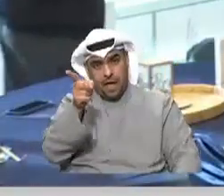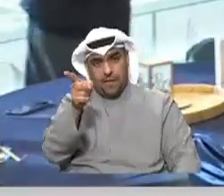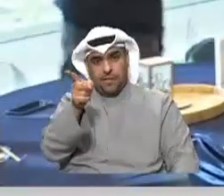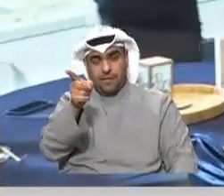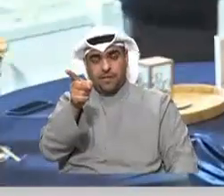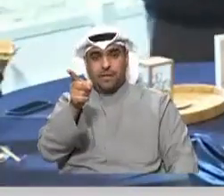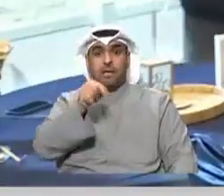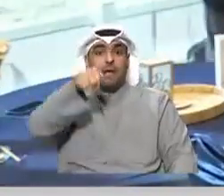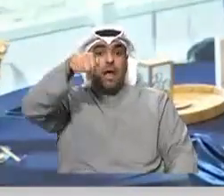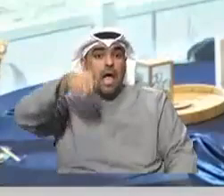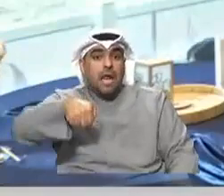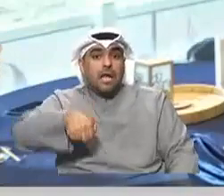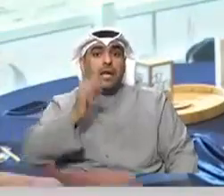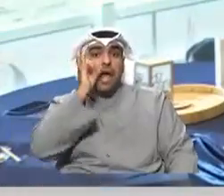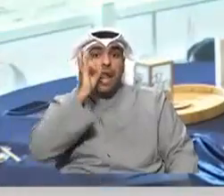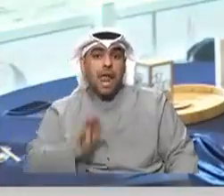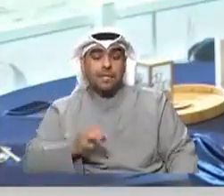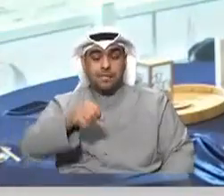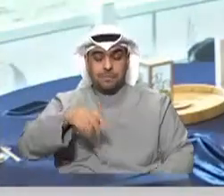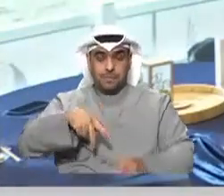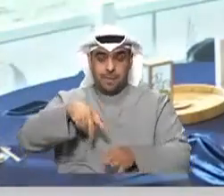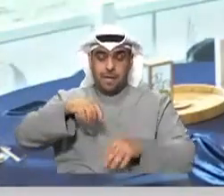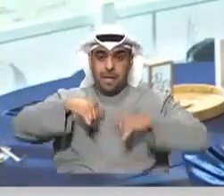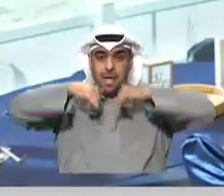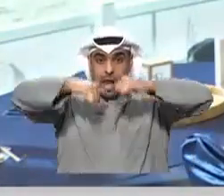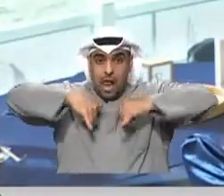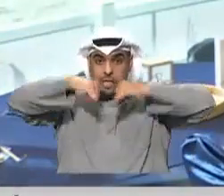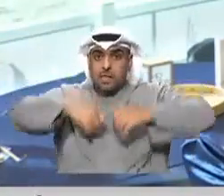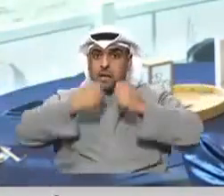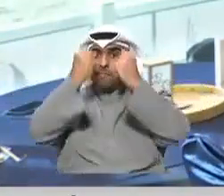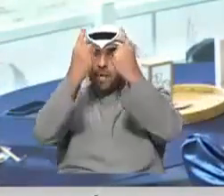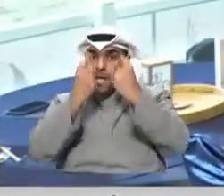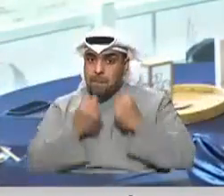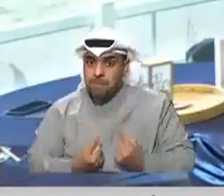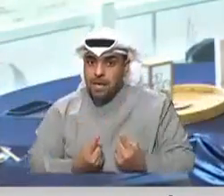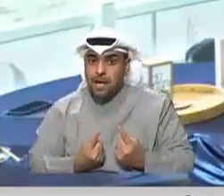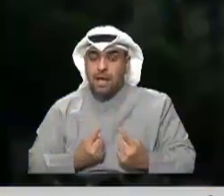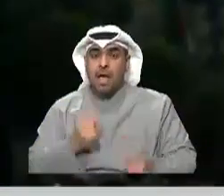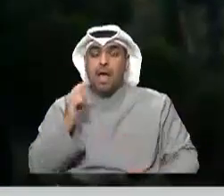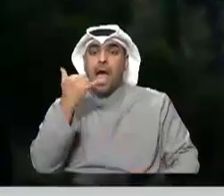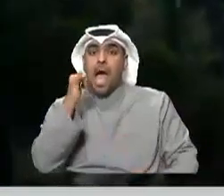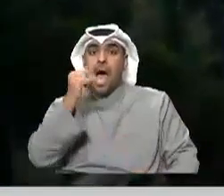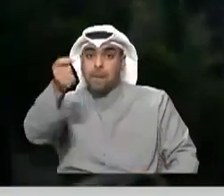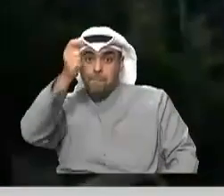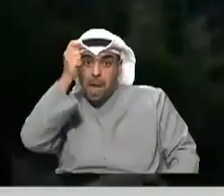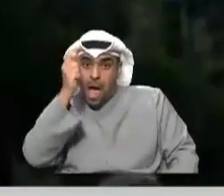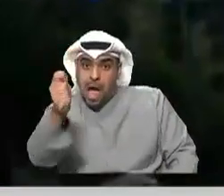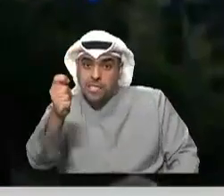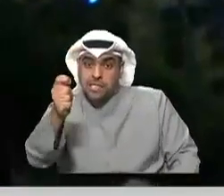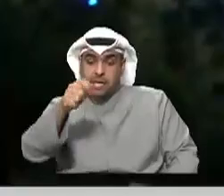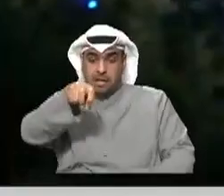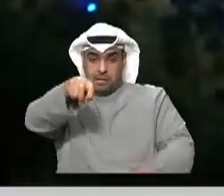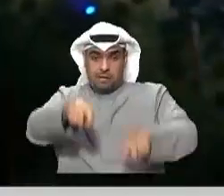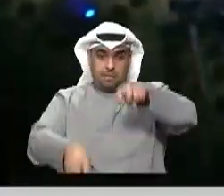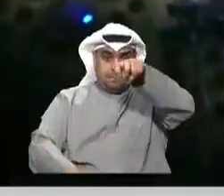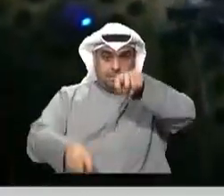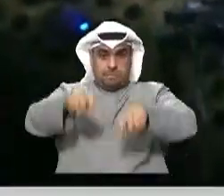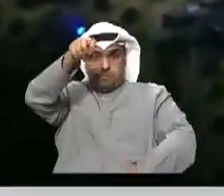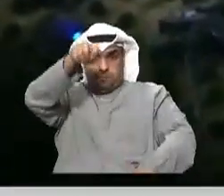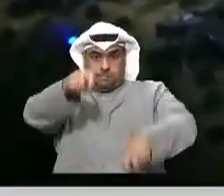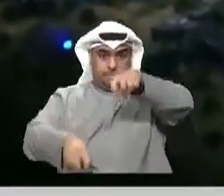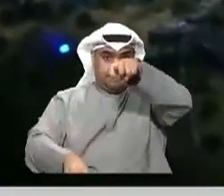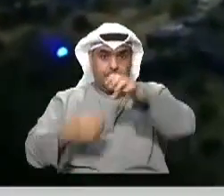كواليتي عالي ومستوى جدا عالي، وعسى الله يوفق الجميع إن شاء الله، وهارد لك الإخوان اللي ما حالفهم الحظ. البطولة شهدت في مختلف